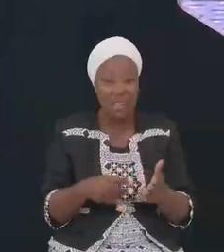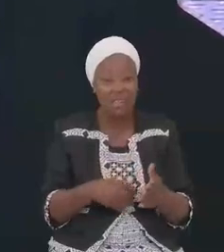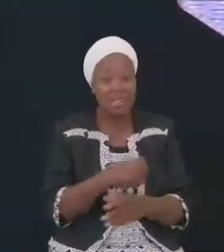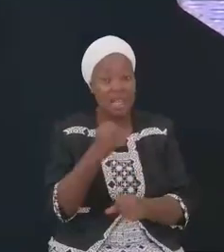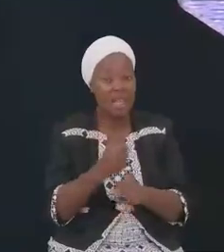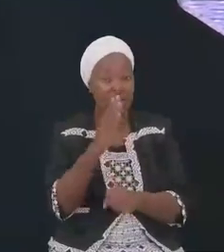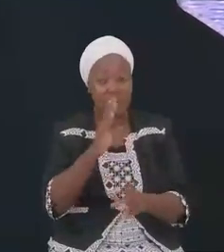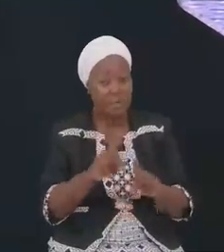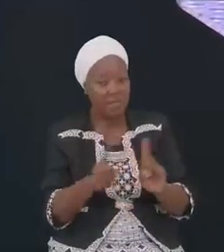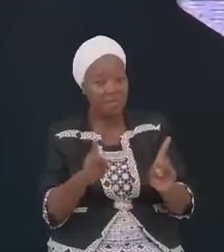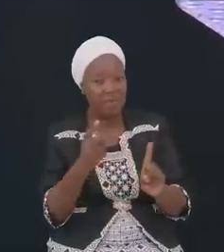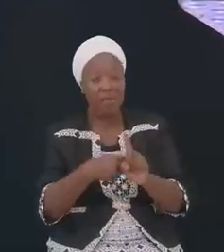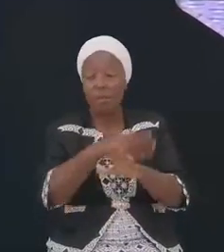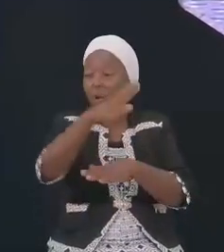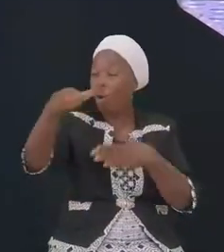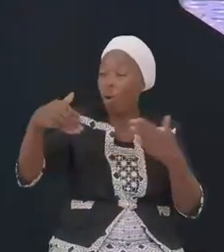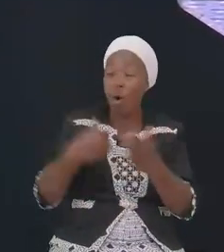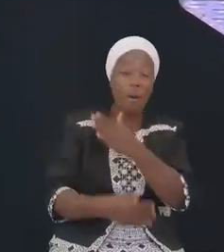différente des années écoulées.